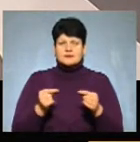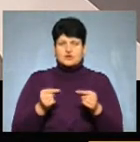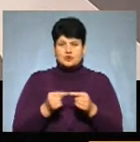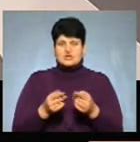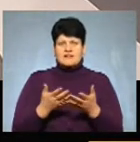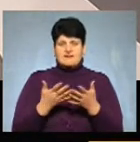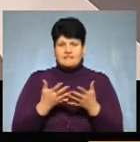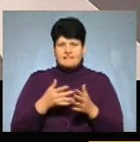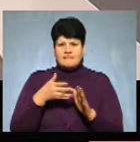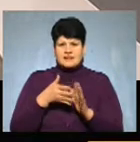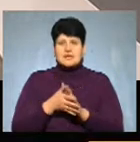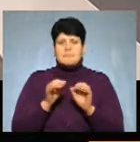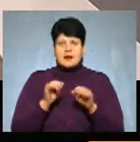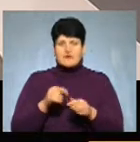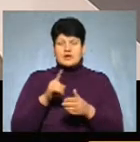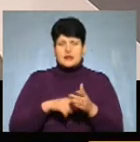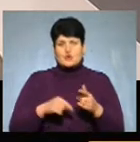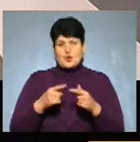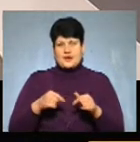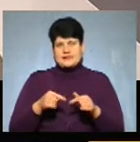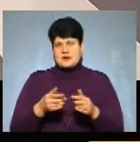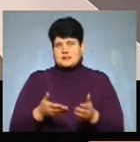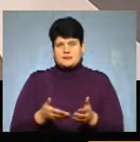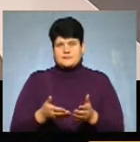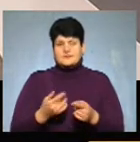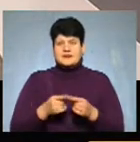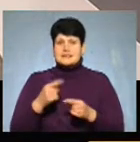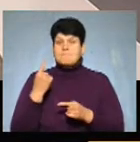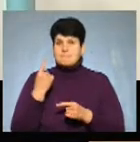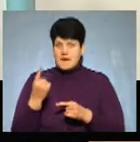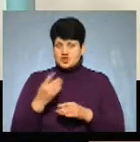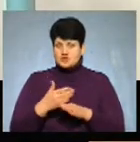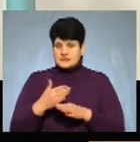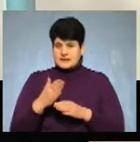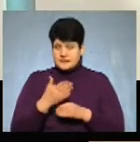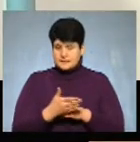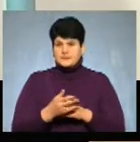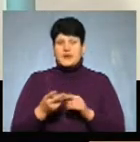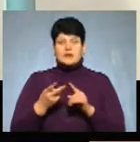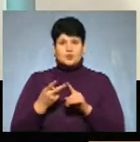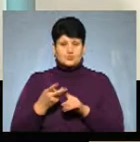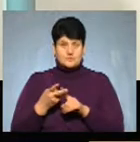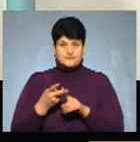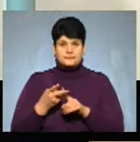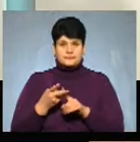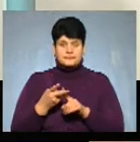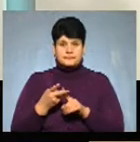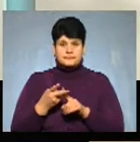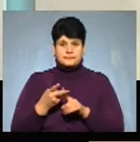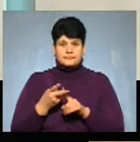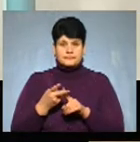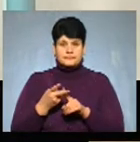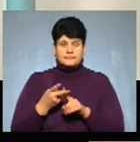і право релігійної організації. Це перша частина, а друга – це те,